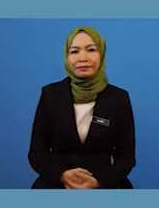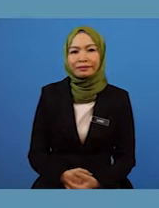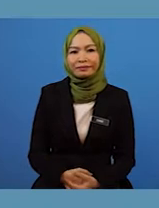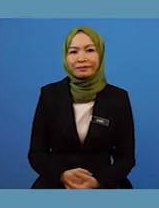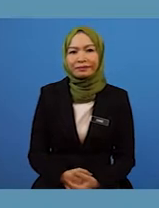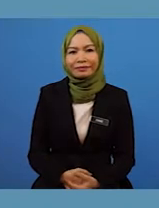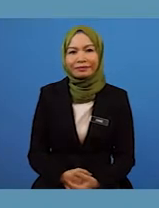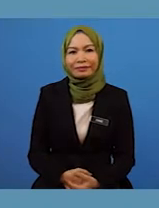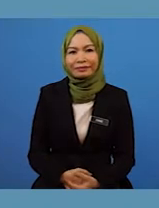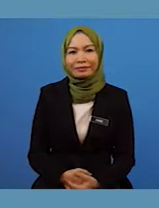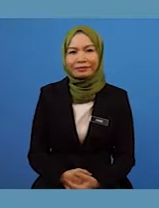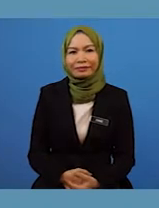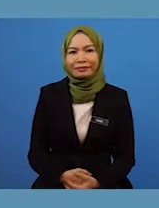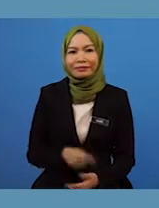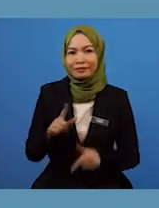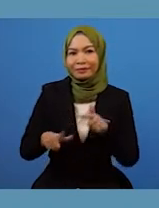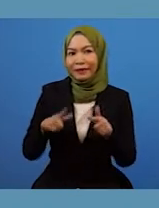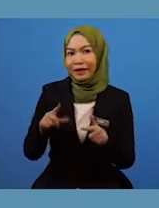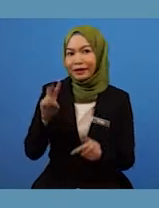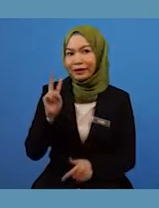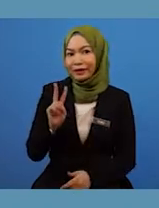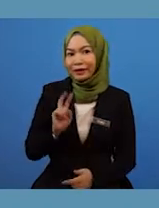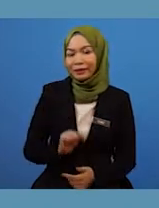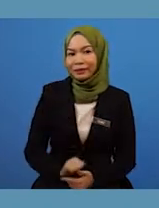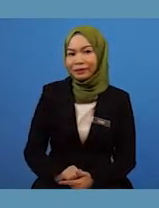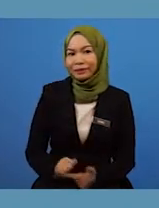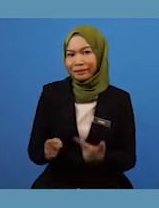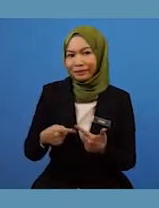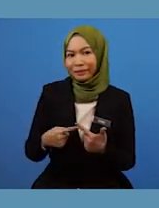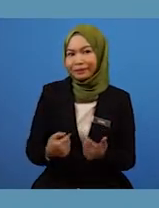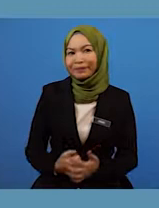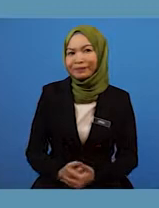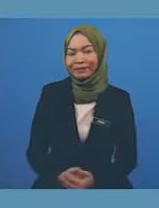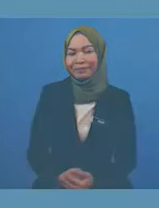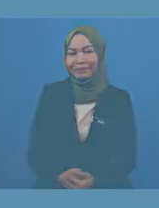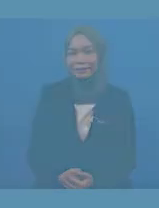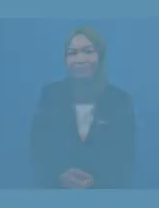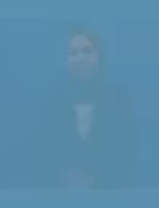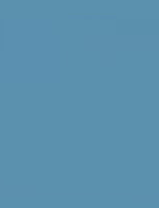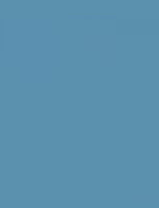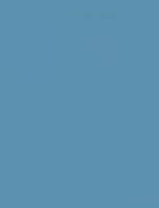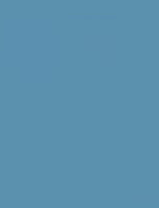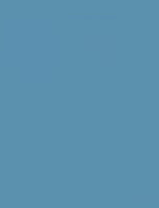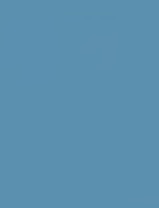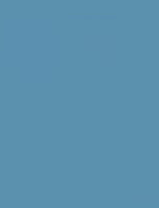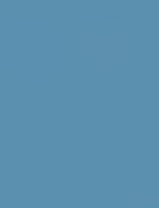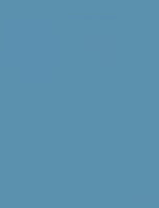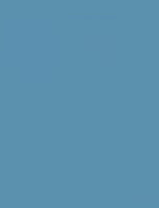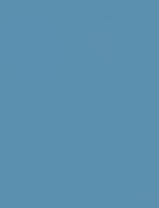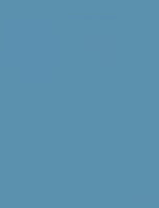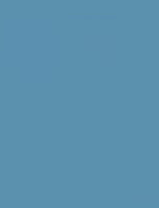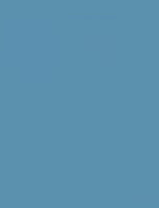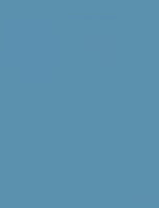0.05 mol. Langkah kedua, kita kira MC tita. M, isi